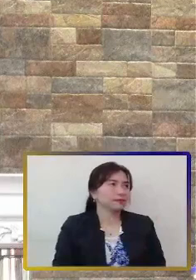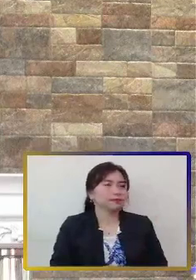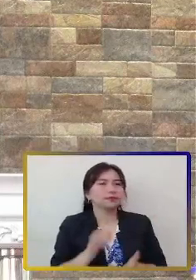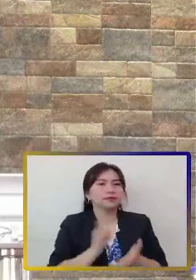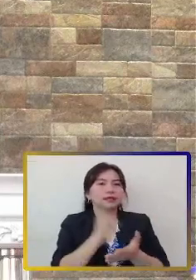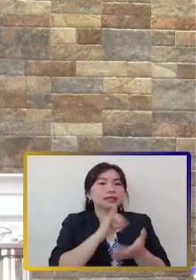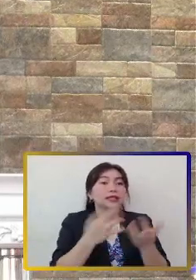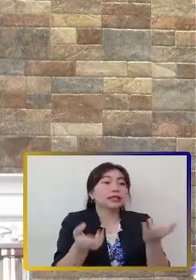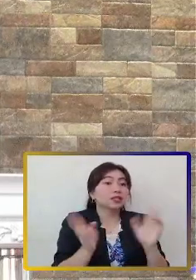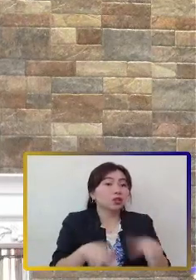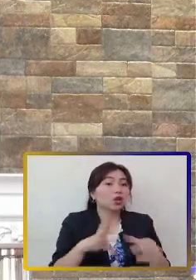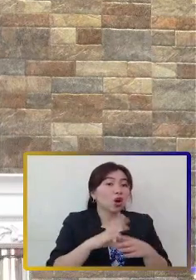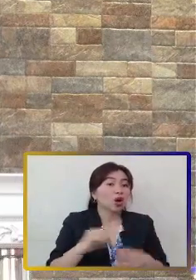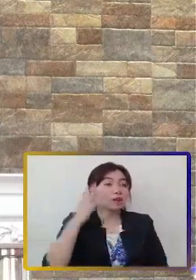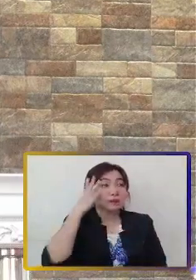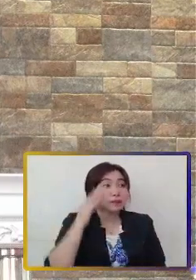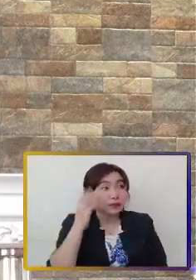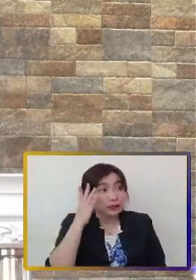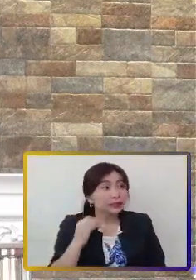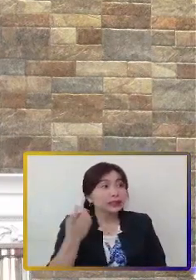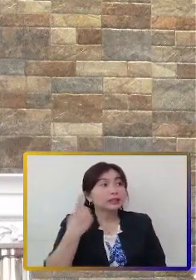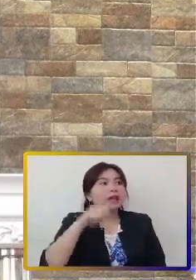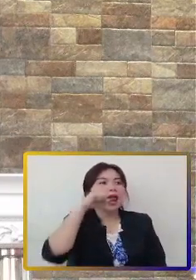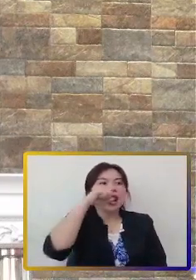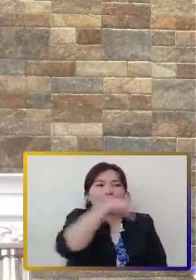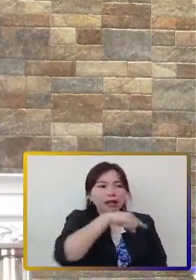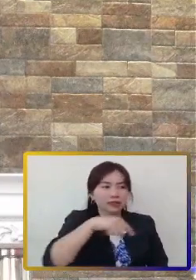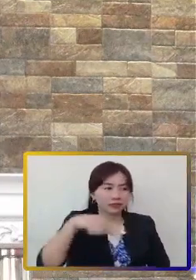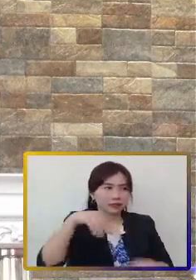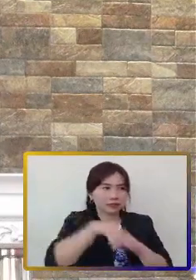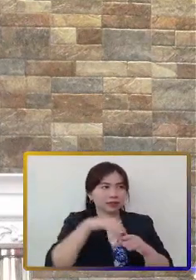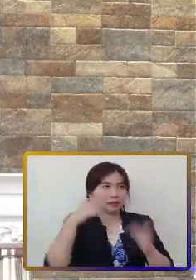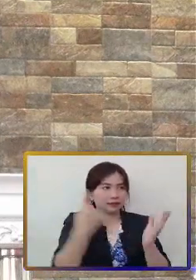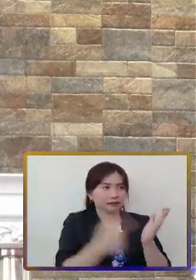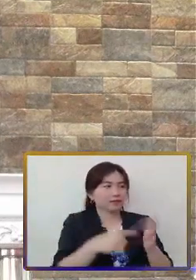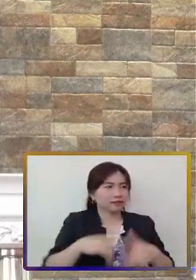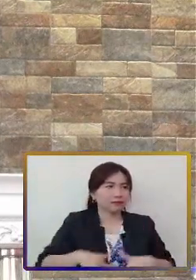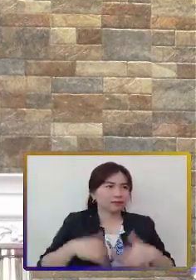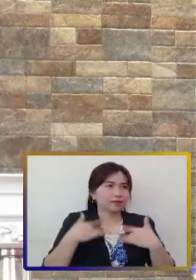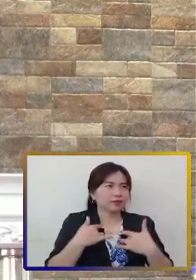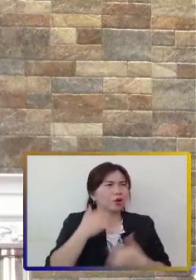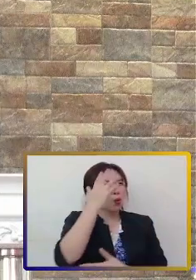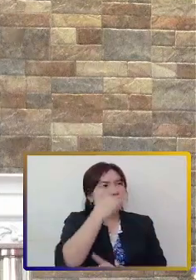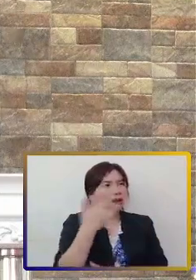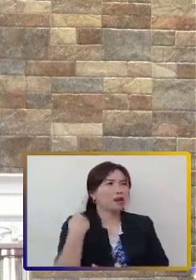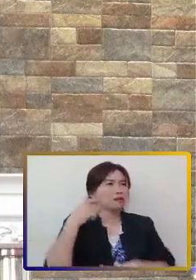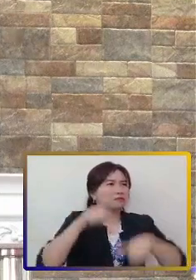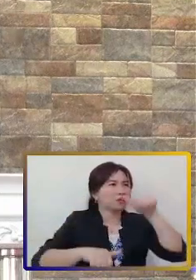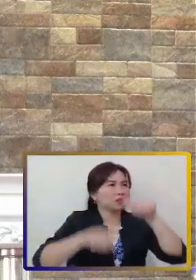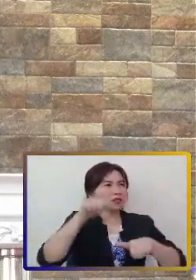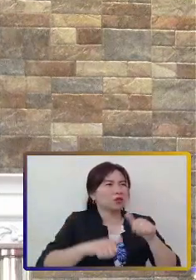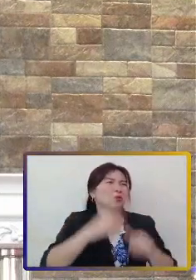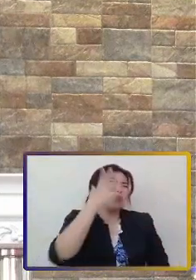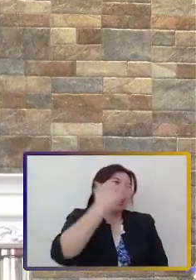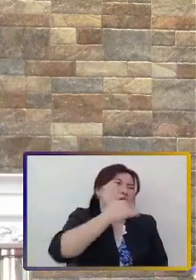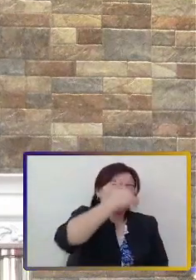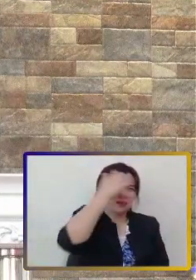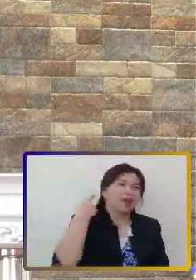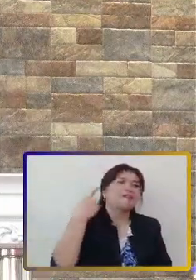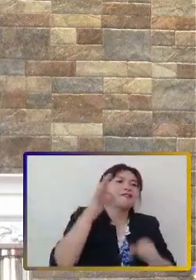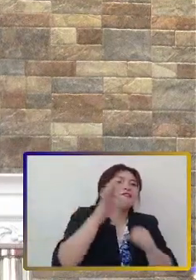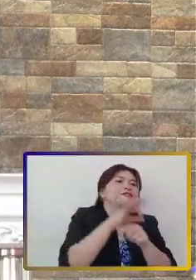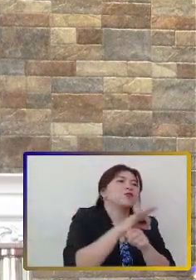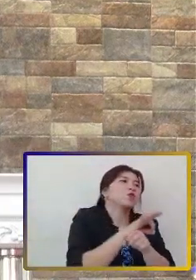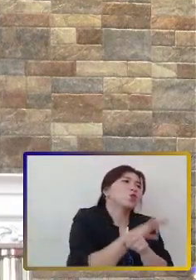of experiencing the lies in this life Bakit nagkaroon ng pagdududa Kasi punong puno tayo ng